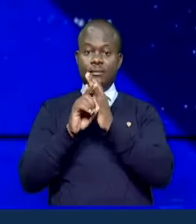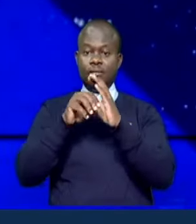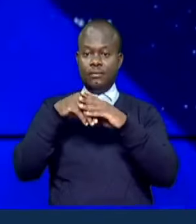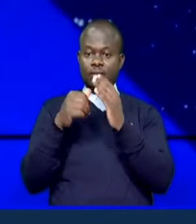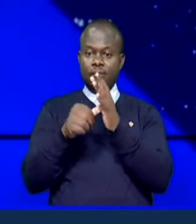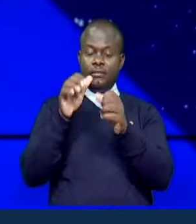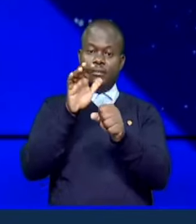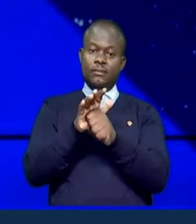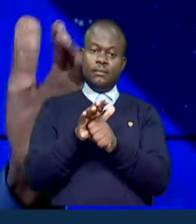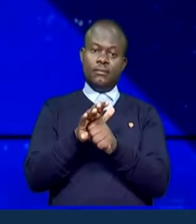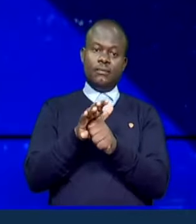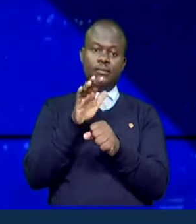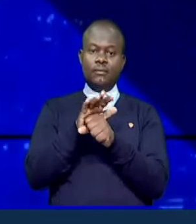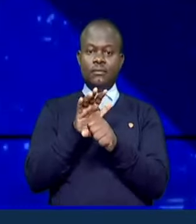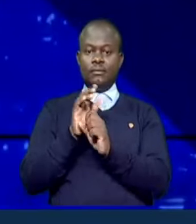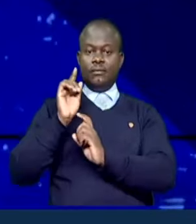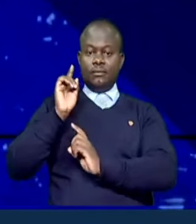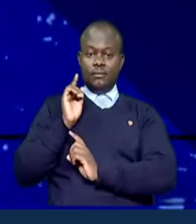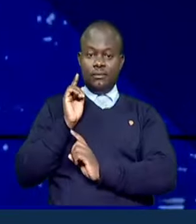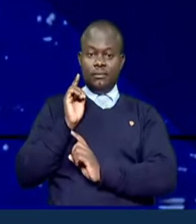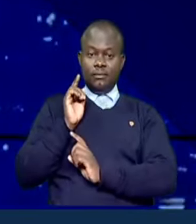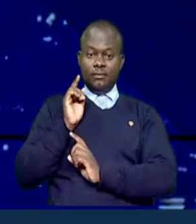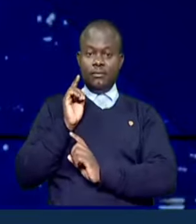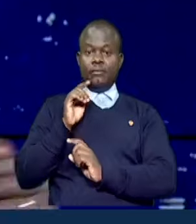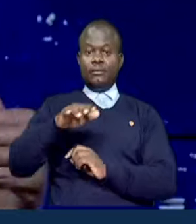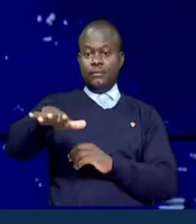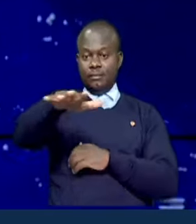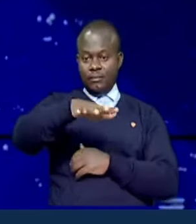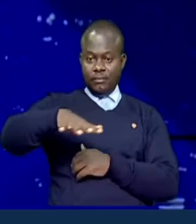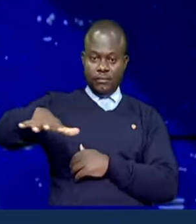ibibazo byinshi cyane cyane ku mutekano w'aka gace,